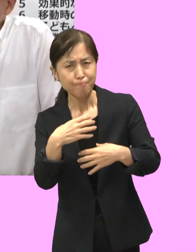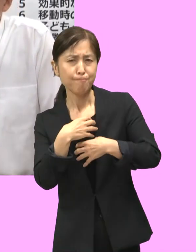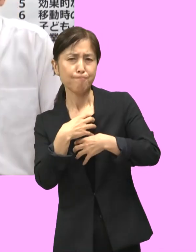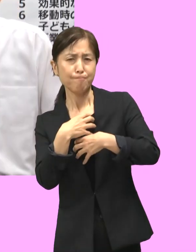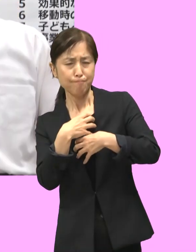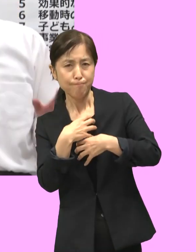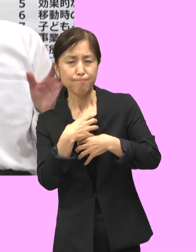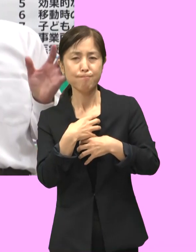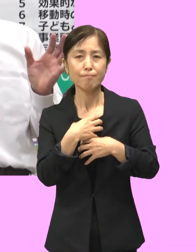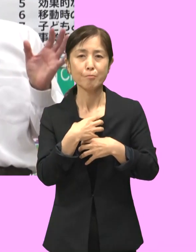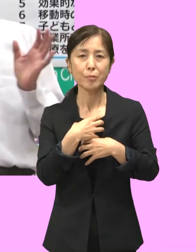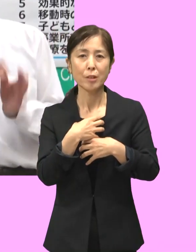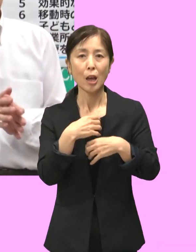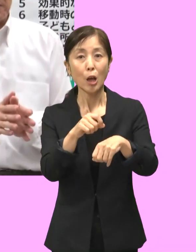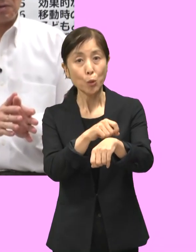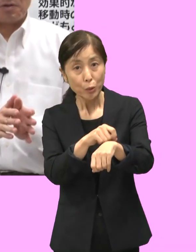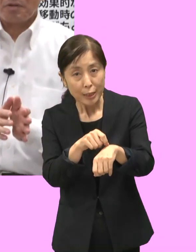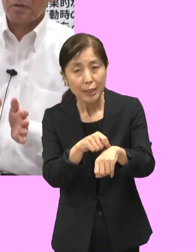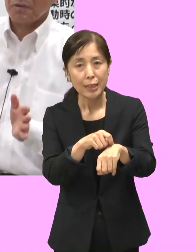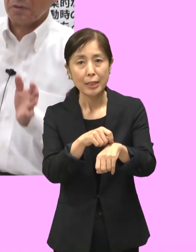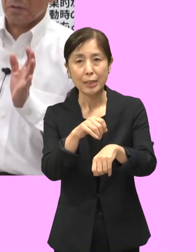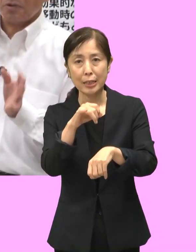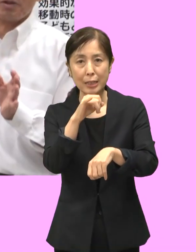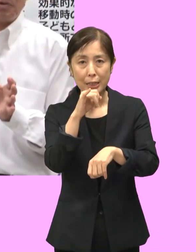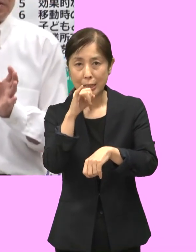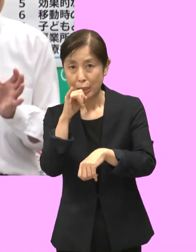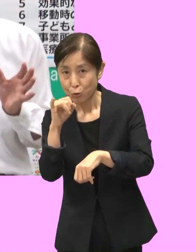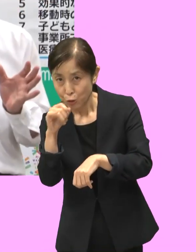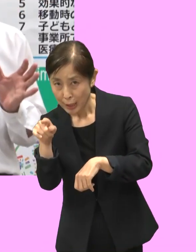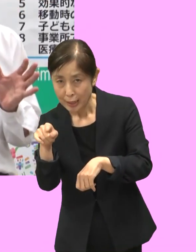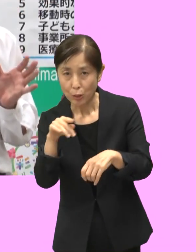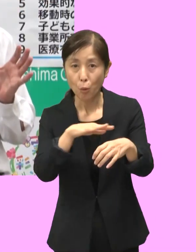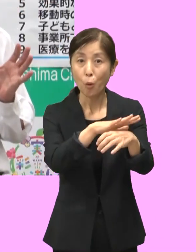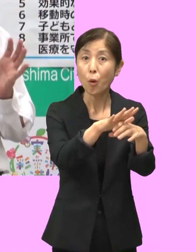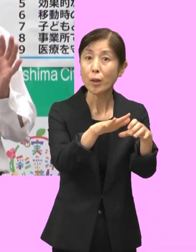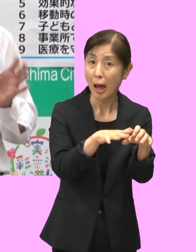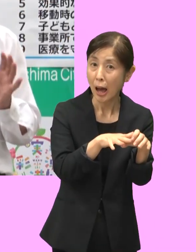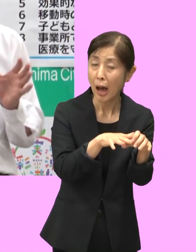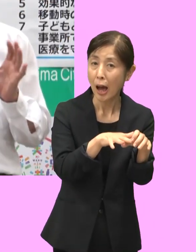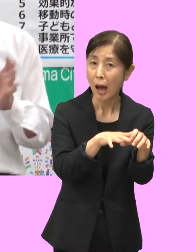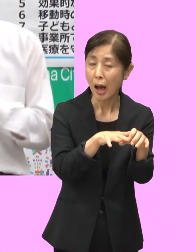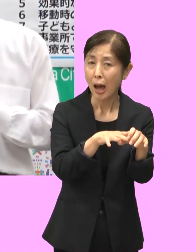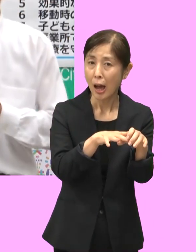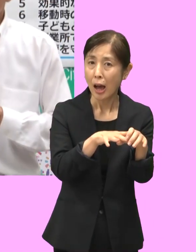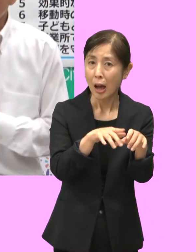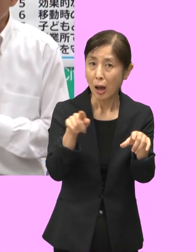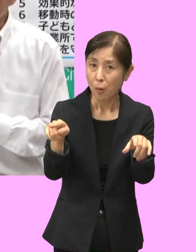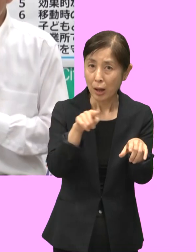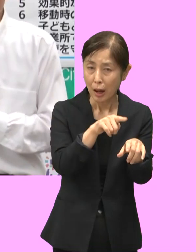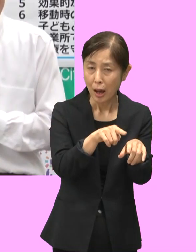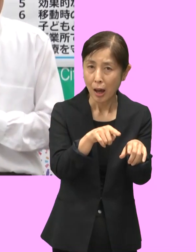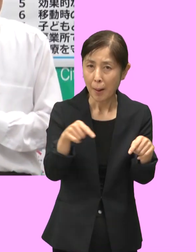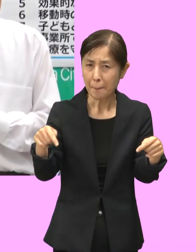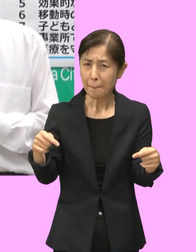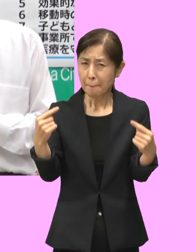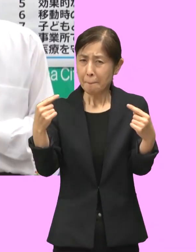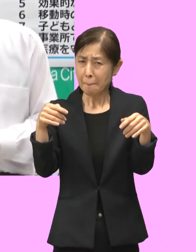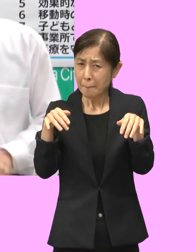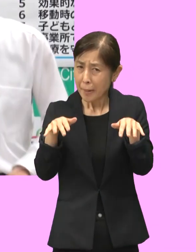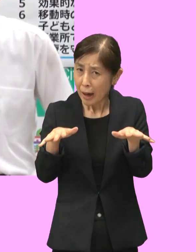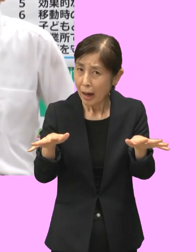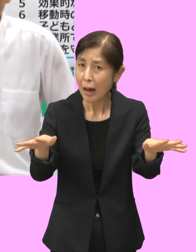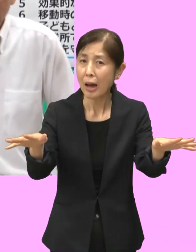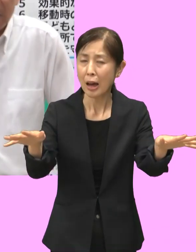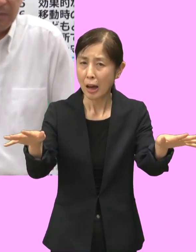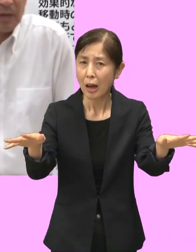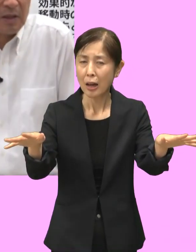、とりわけインフルエンザとこのコロナウイルスによる感染症のですね、同時流行になると、